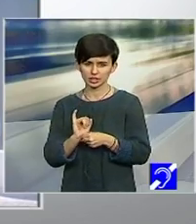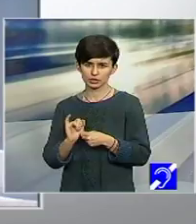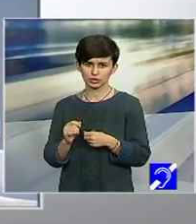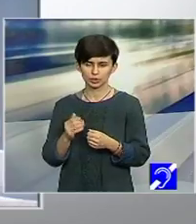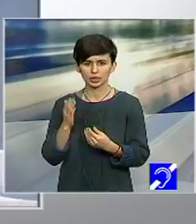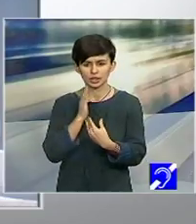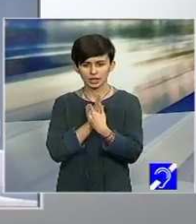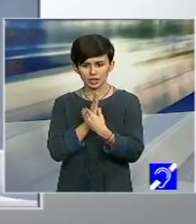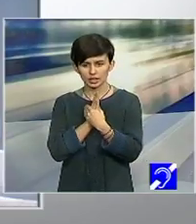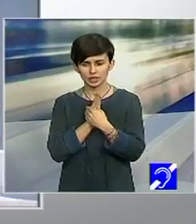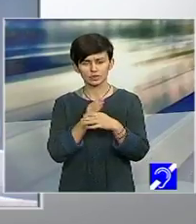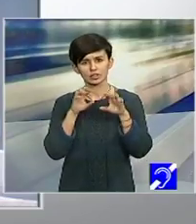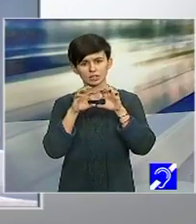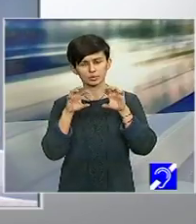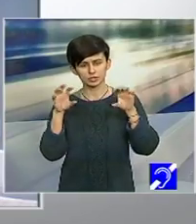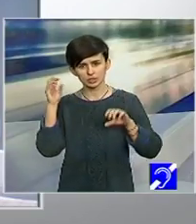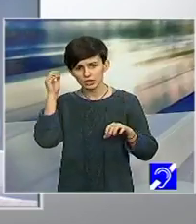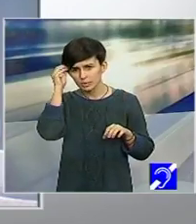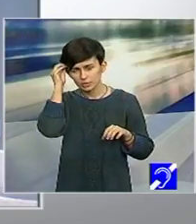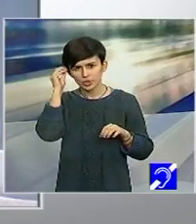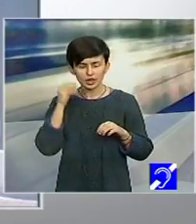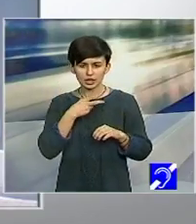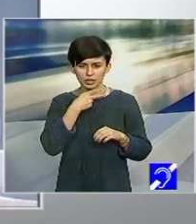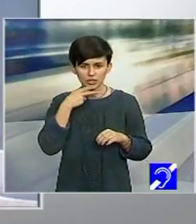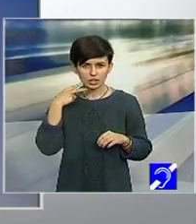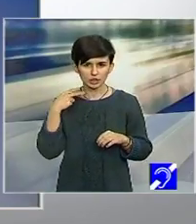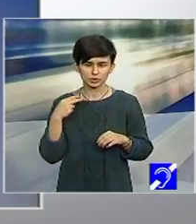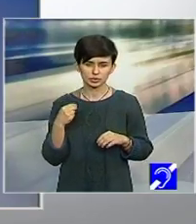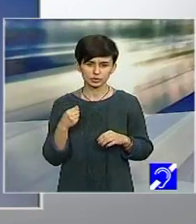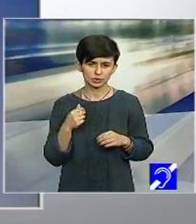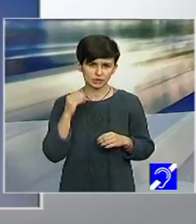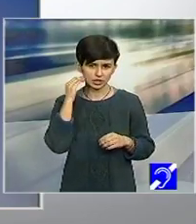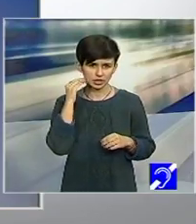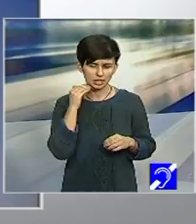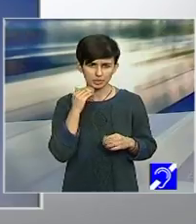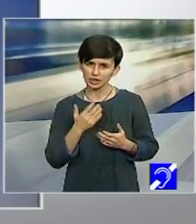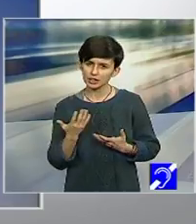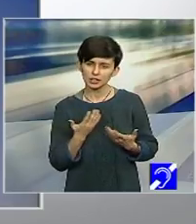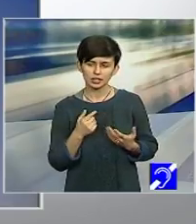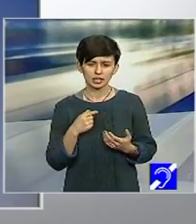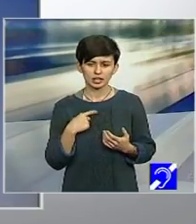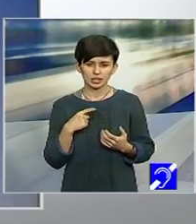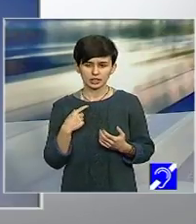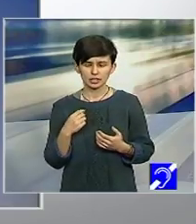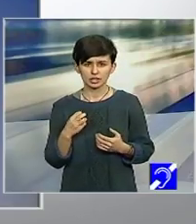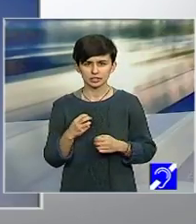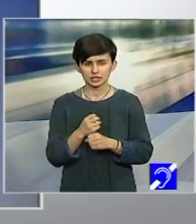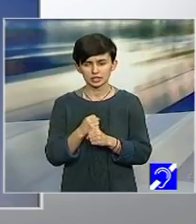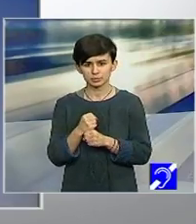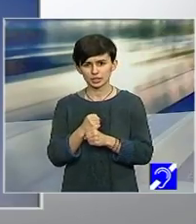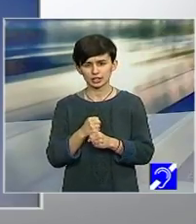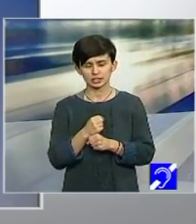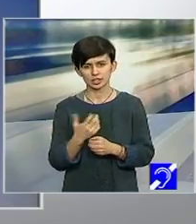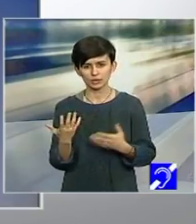arhive al Muzeului Memorial al Holocaustului din Washington. Care este cumva expertiza cu care